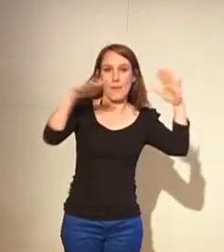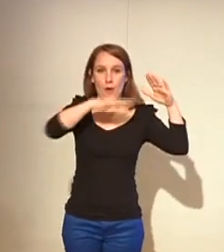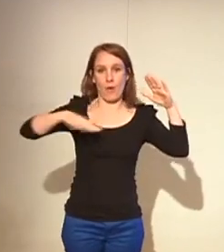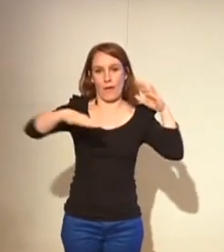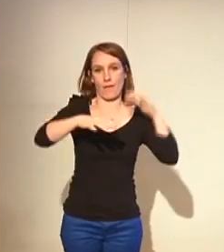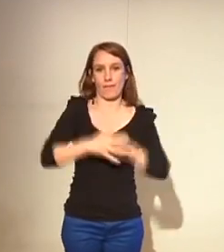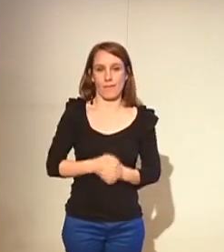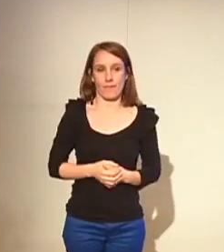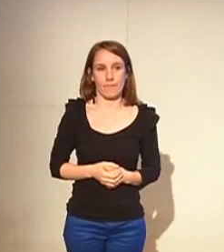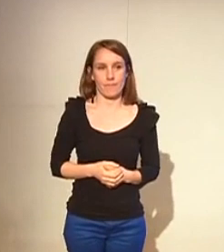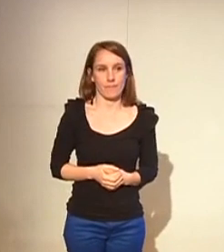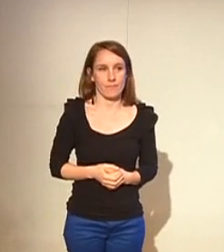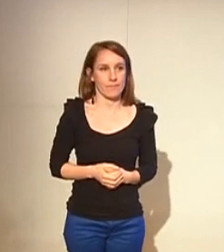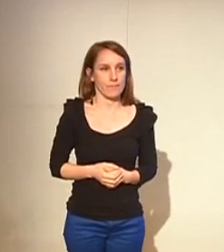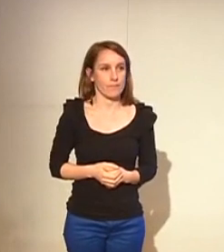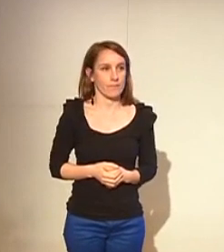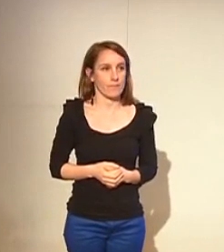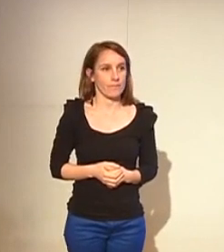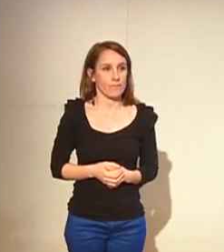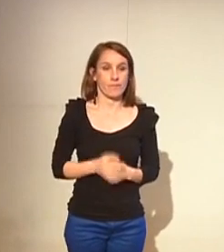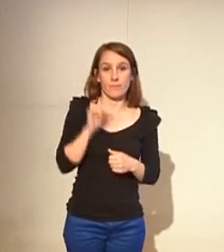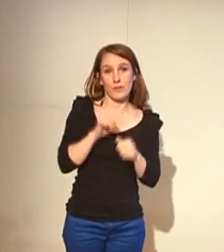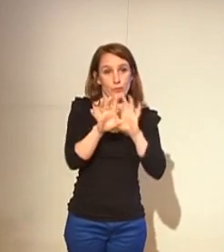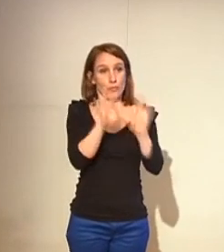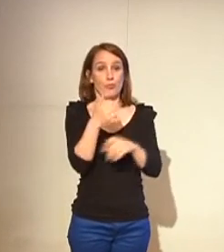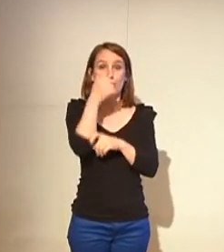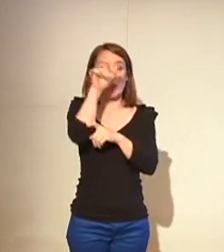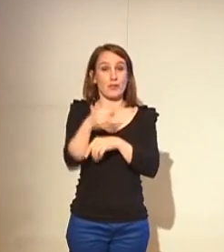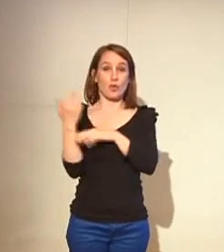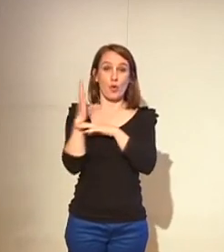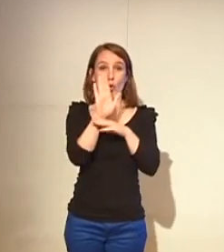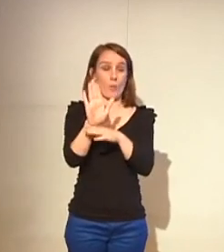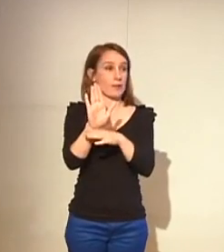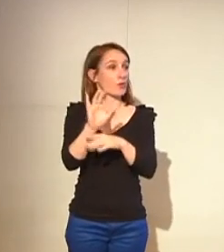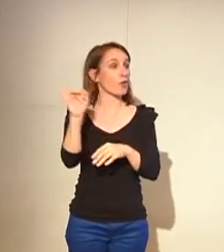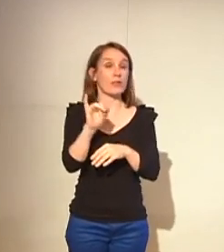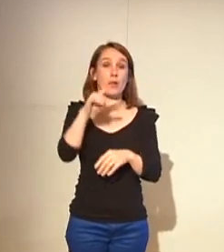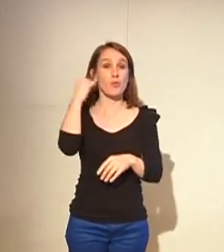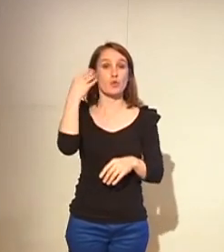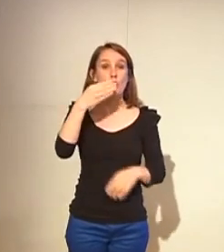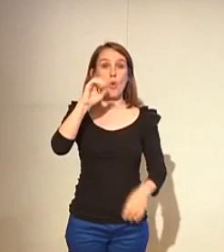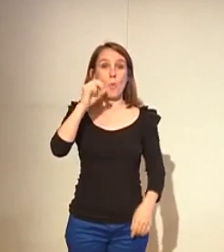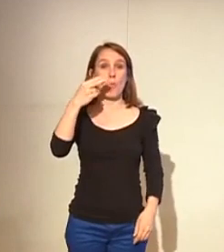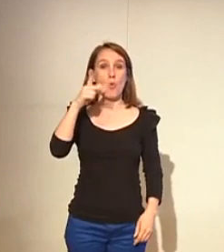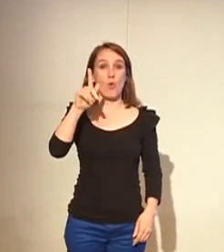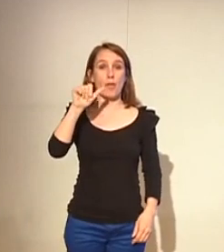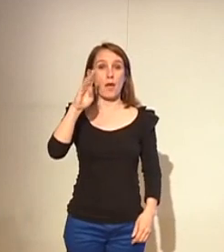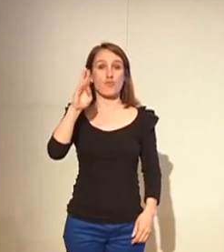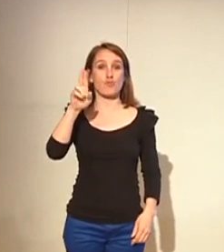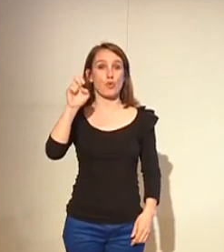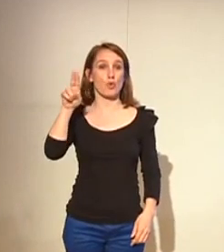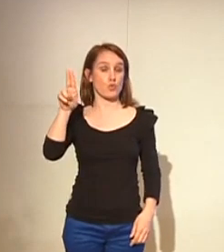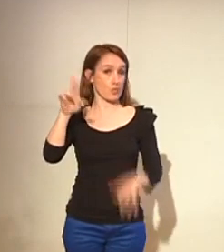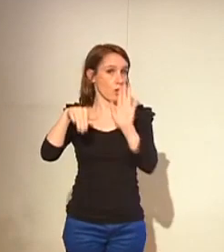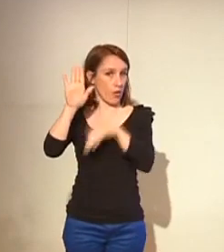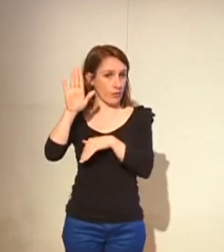local il nous faut désigner un représentant monsieur monongaburu et candidat et Monsieur